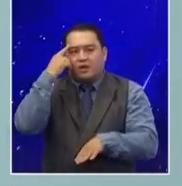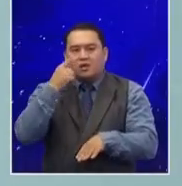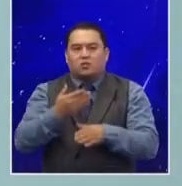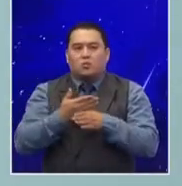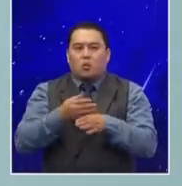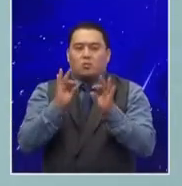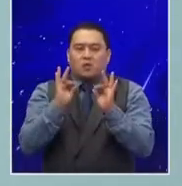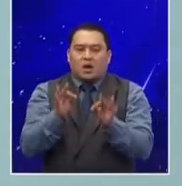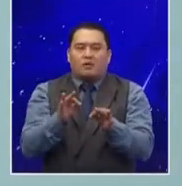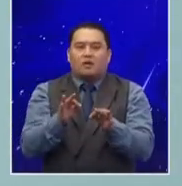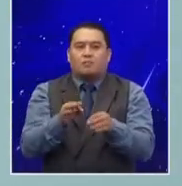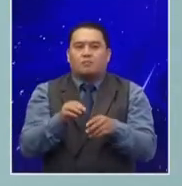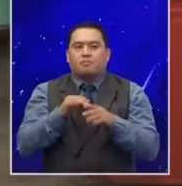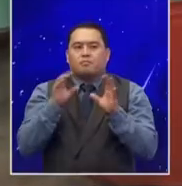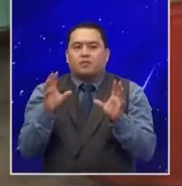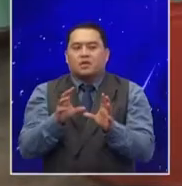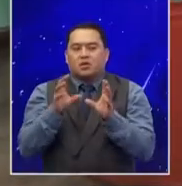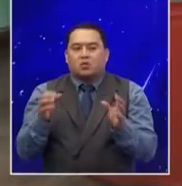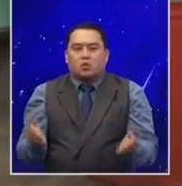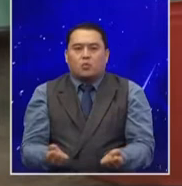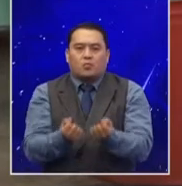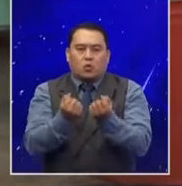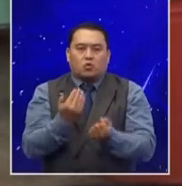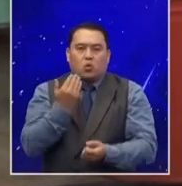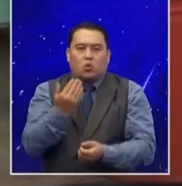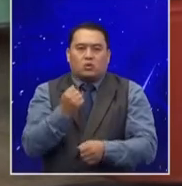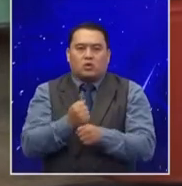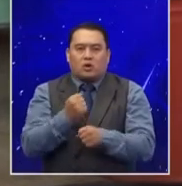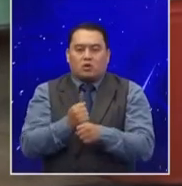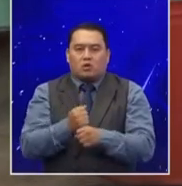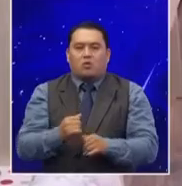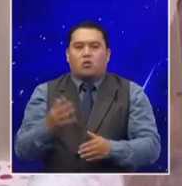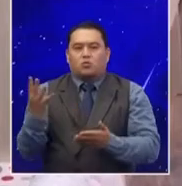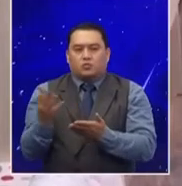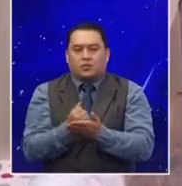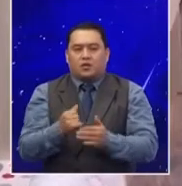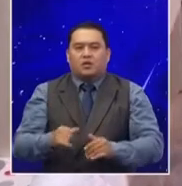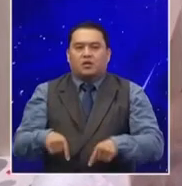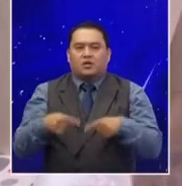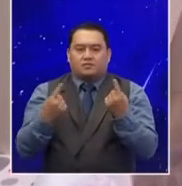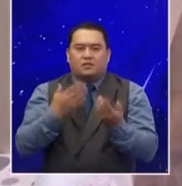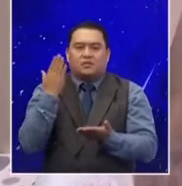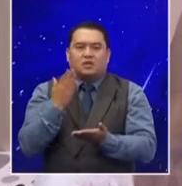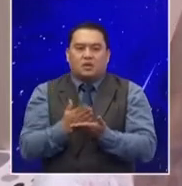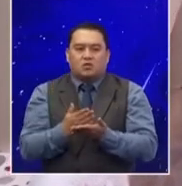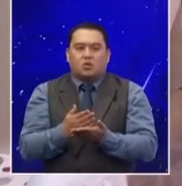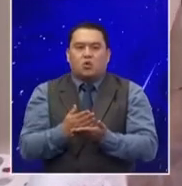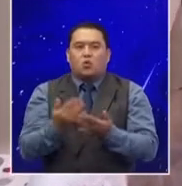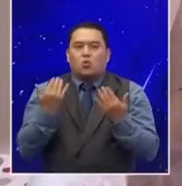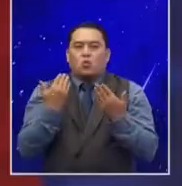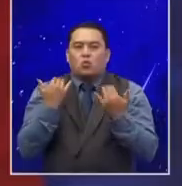Благодаря правильному и постоянному разностороннему уходу он делает значительные успехи в развитии. Больше всего в нем